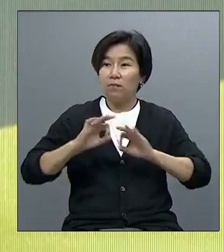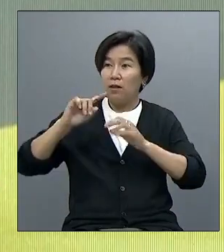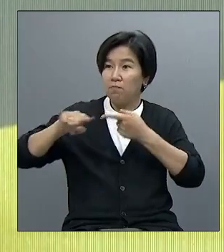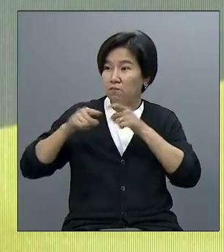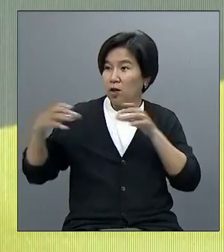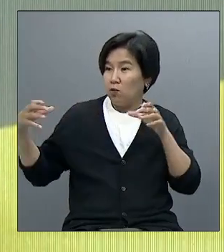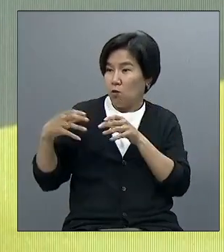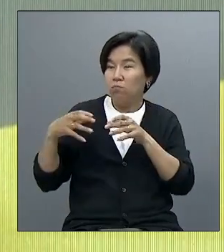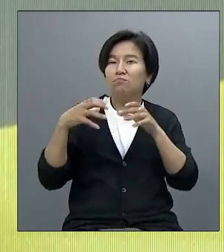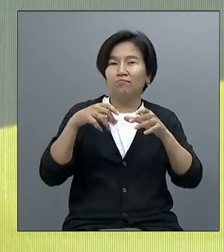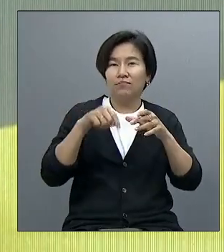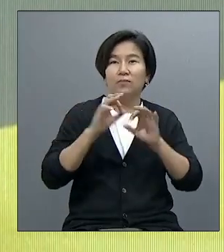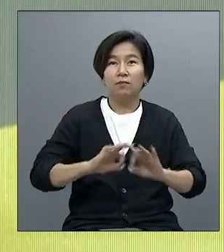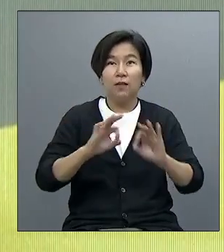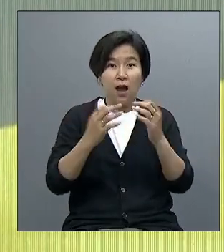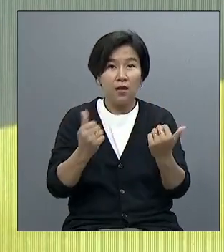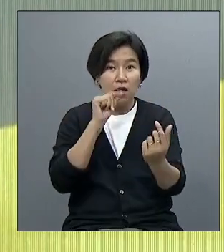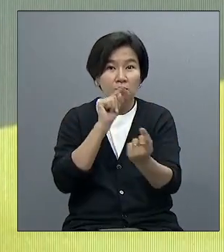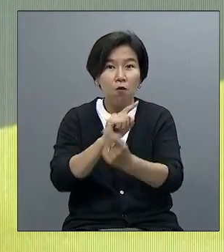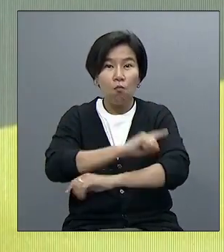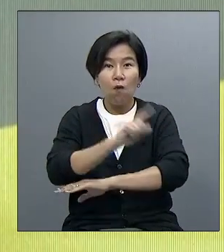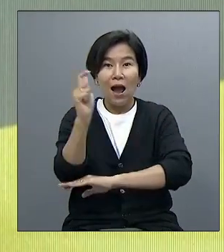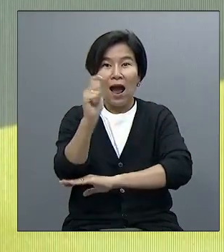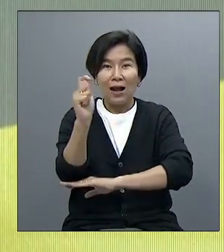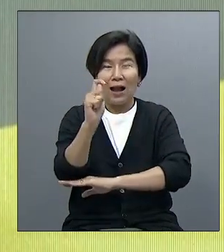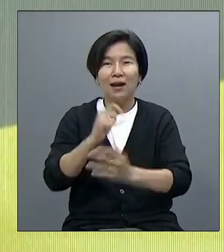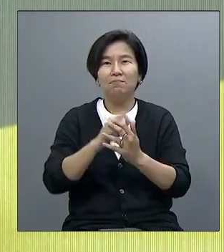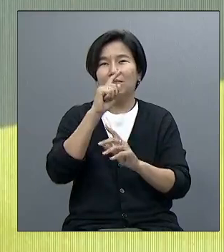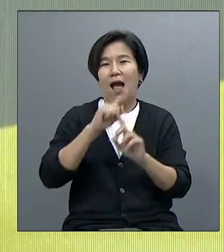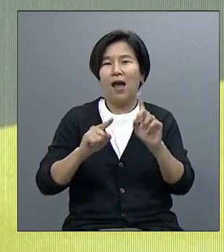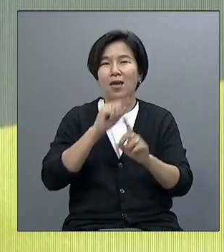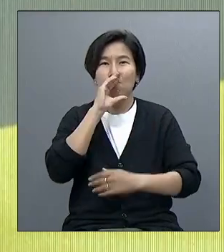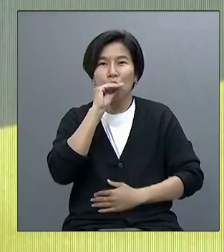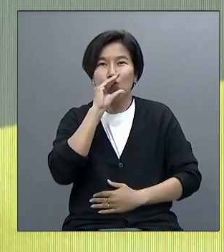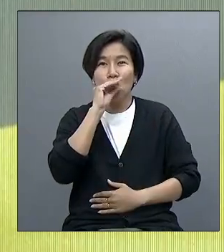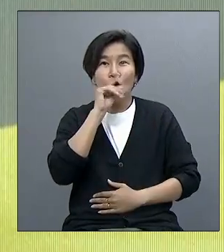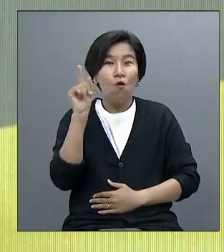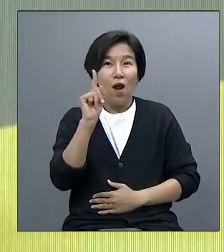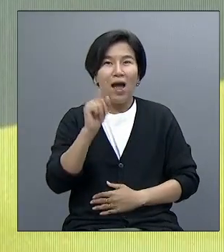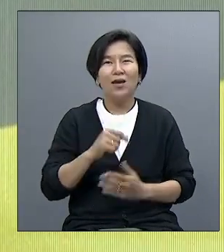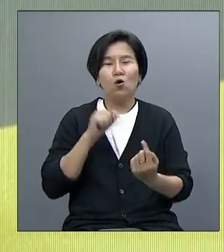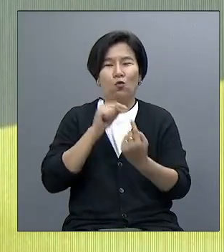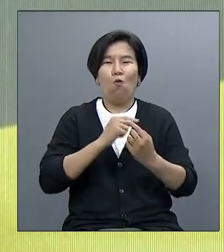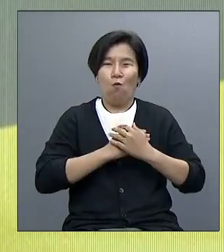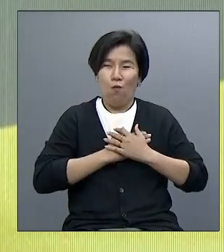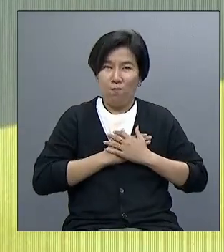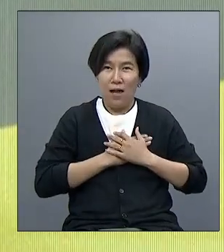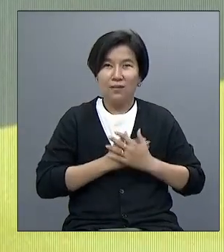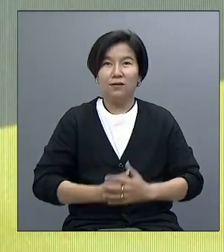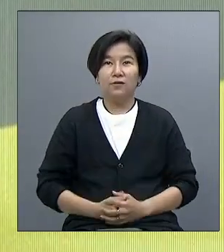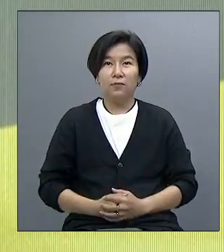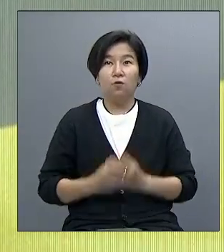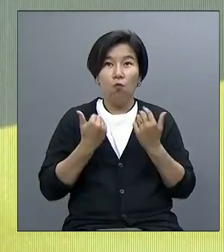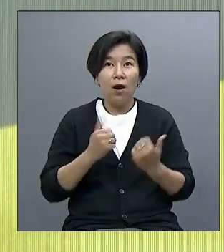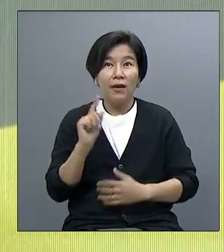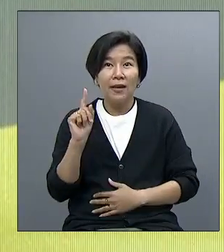นเองนะคะวันนี้มาพบกันเช้าวันอังคารได้มี Tuesday Motivation มาฝากคุณผู้ชมด้วยเป็นเรื่องเกี่ยวกับความรักค่ะคุณผู้ชมเขาบอกว่าวันนี้ถ้าหากว่